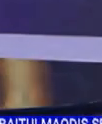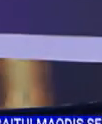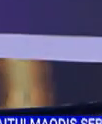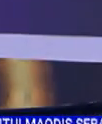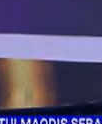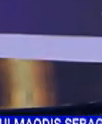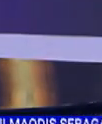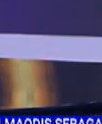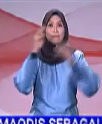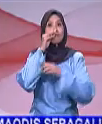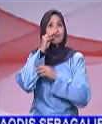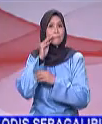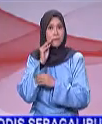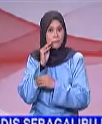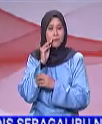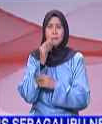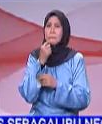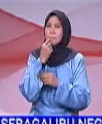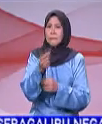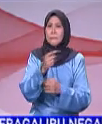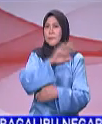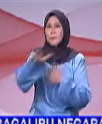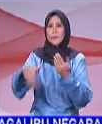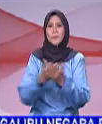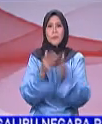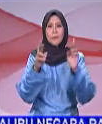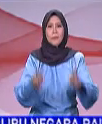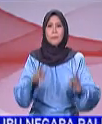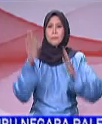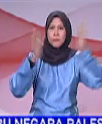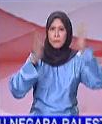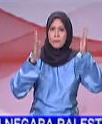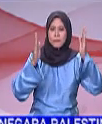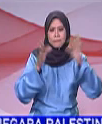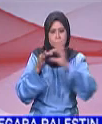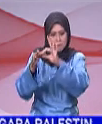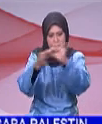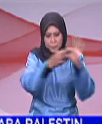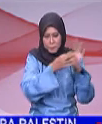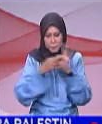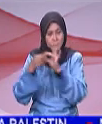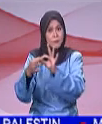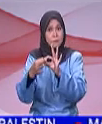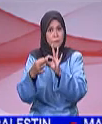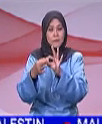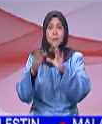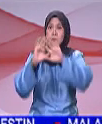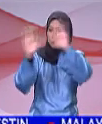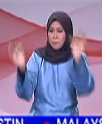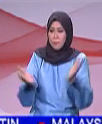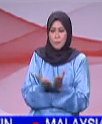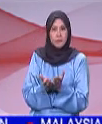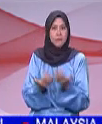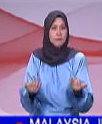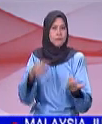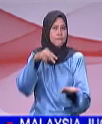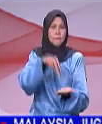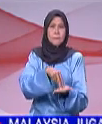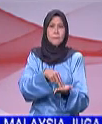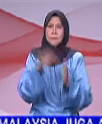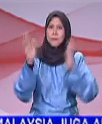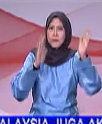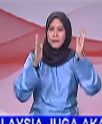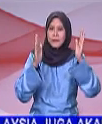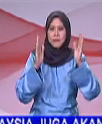Perdana Menteri Tan Sri Muhyiddin Yassin menyeru rakyat Malaysia sepakat dalam menjelaskan kepada seluruh dunia pendirian negara mengutuk